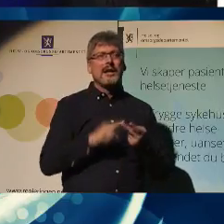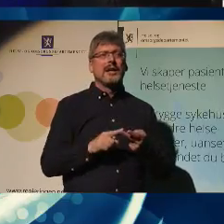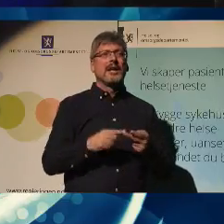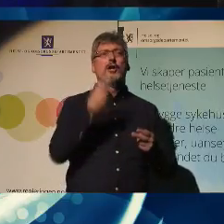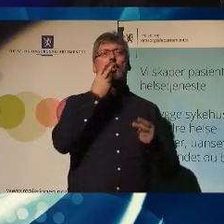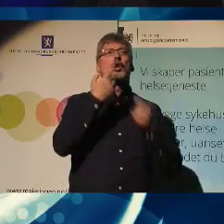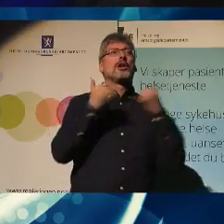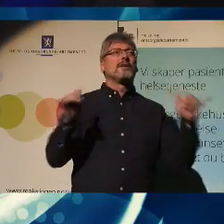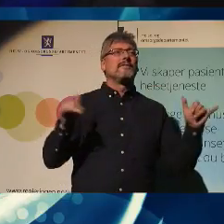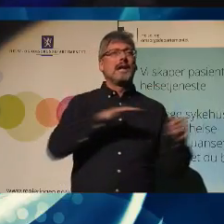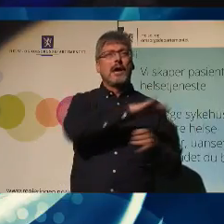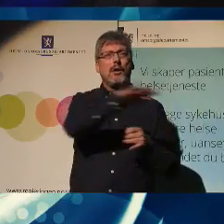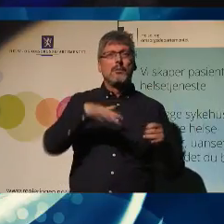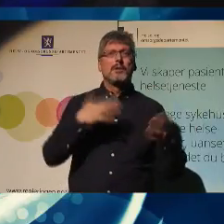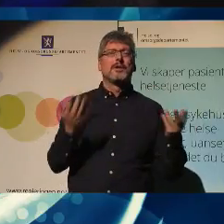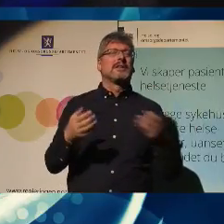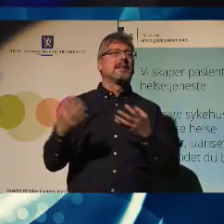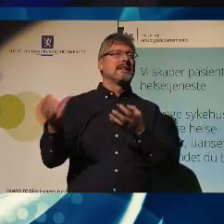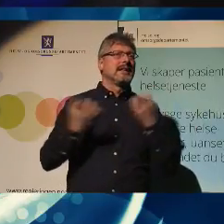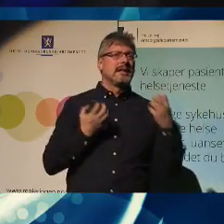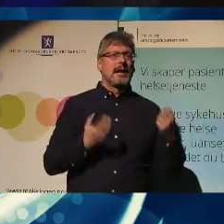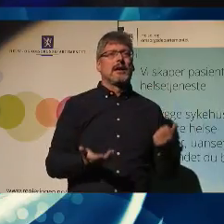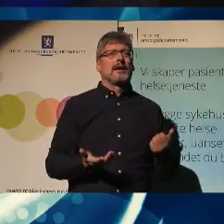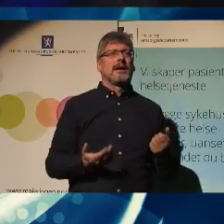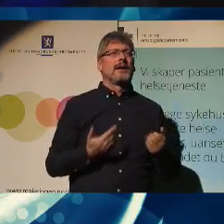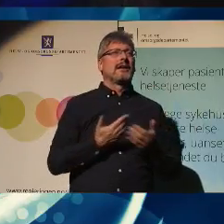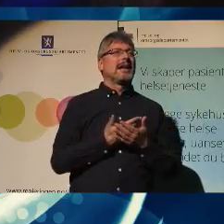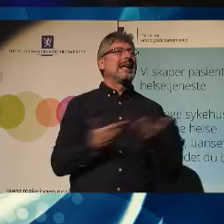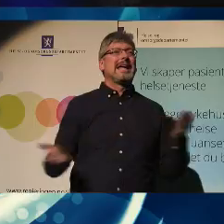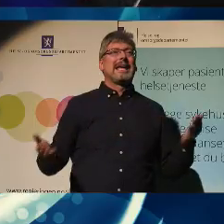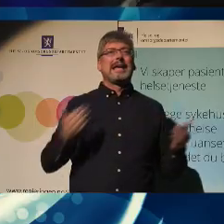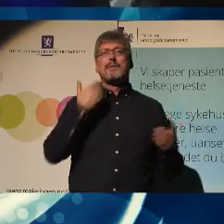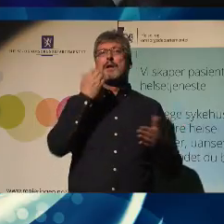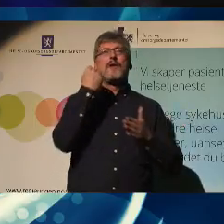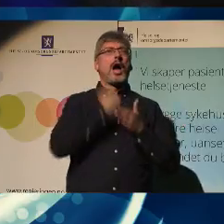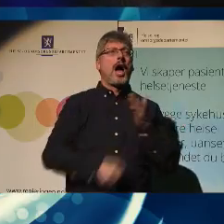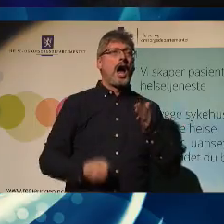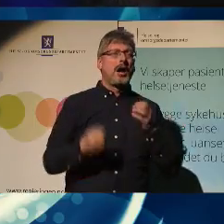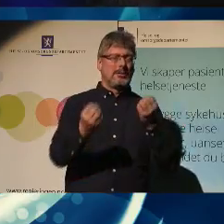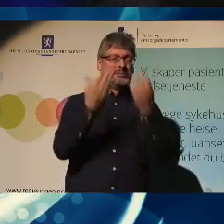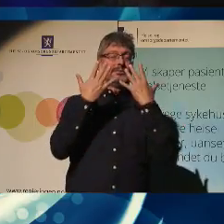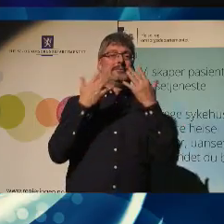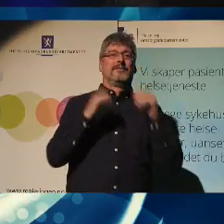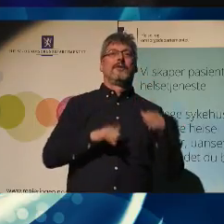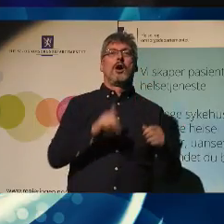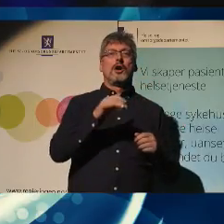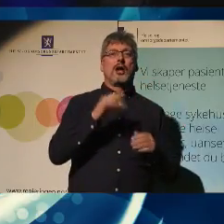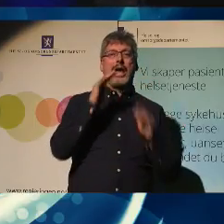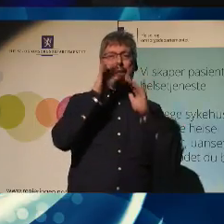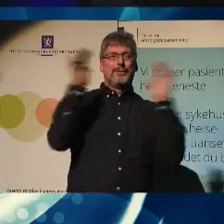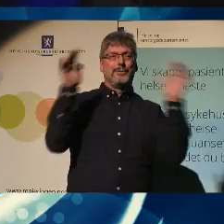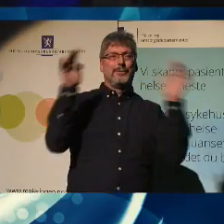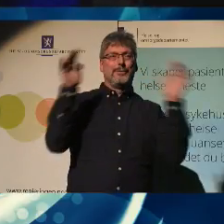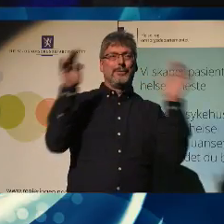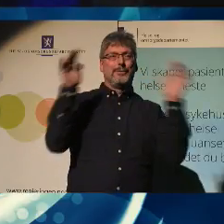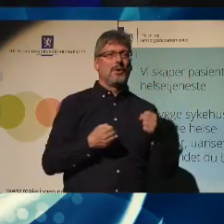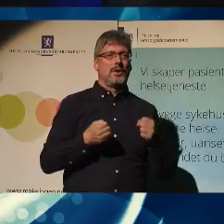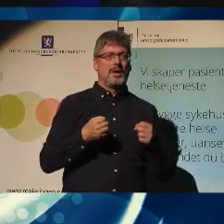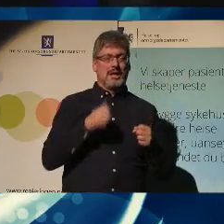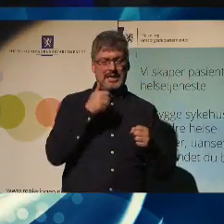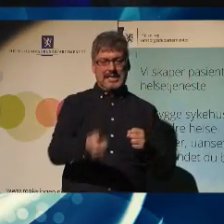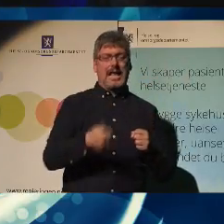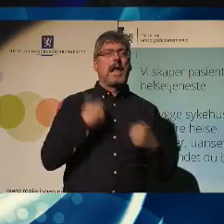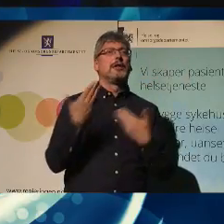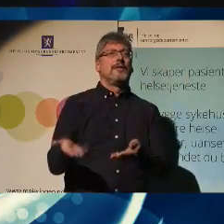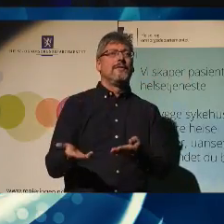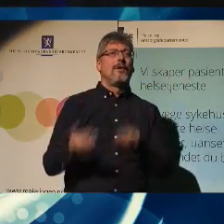røykfrie arenaer, de trenger å ikke bli for hardt eksponert for rus, som gjør at de får en ruskarriere resten av